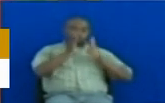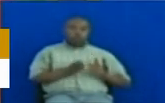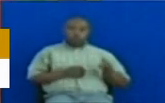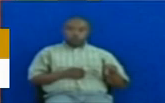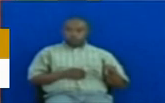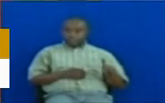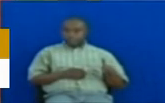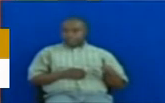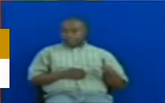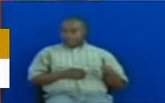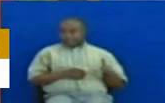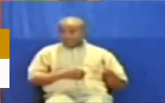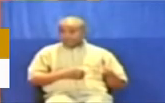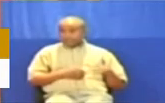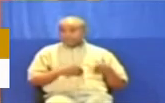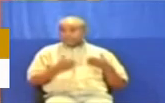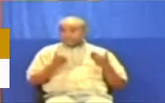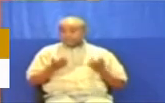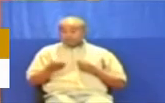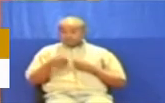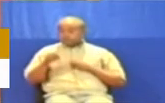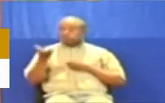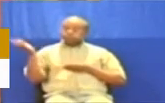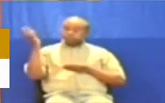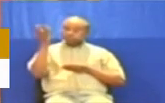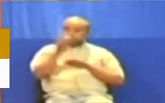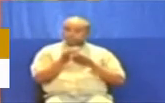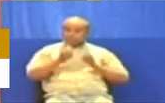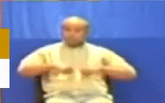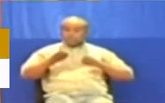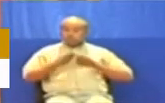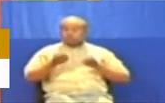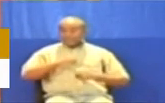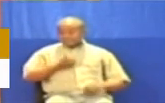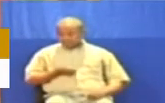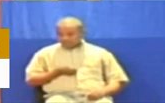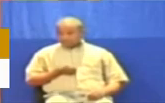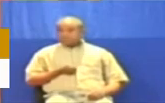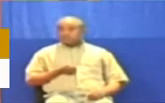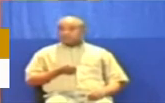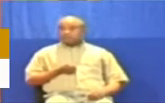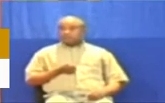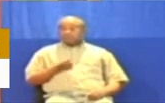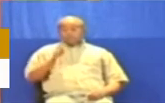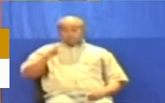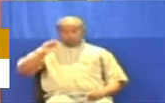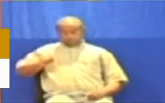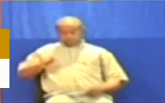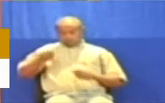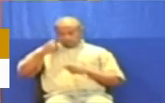ikiinclude hayo mamlaka ya kutoa leseni. Na swali la msingi hapa, kuna checks and balances